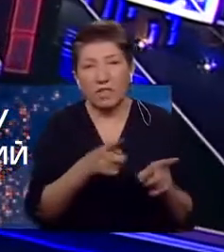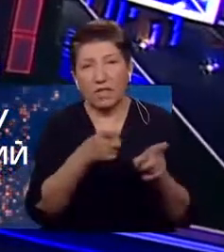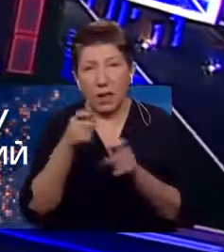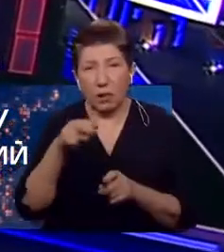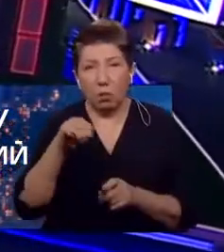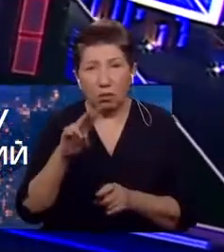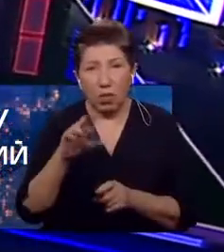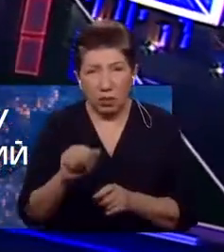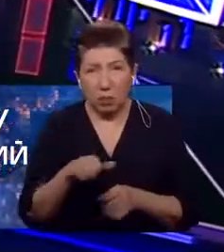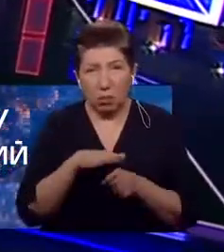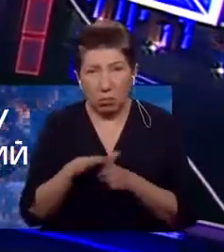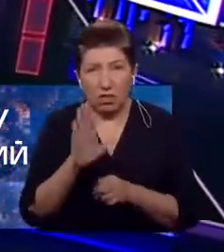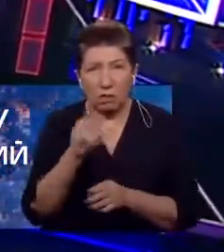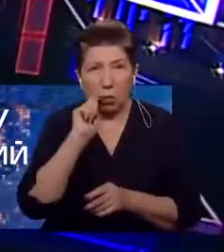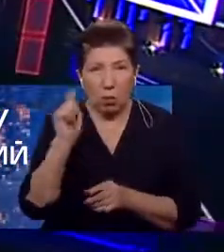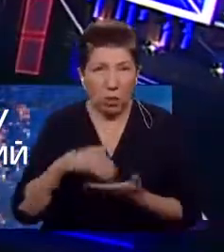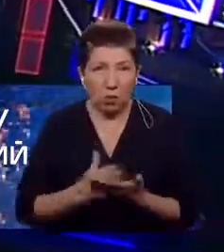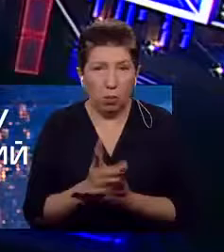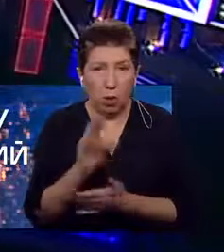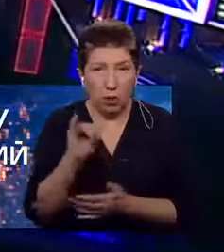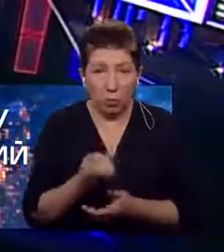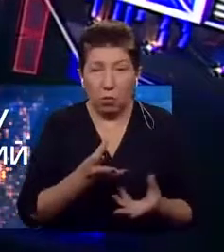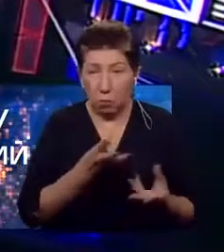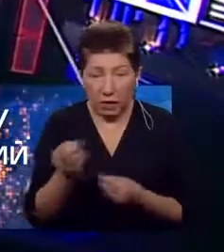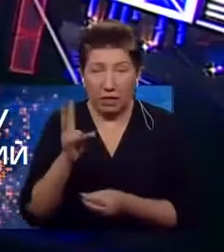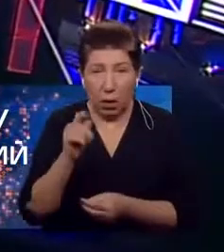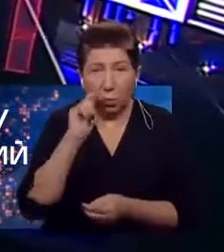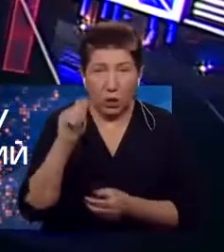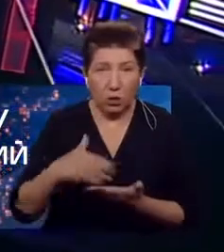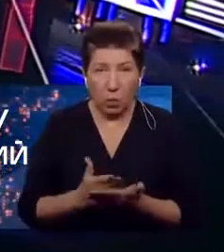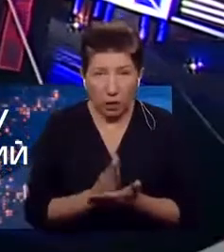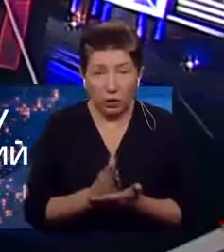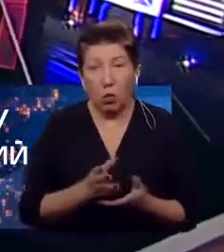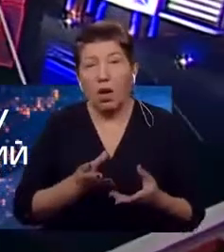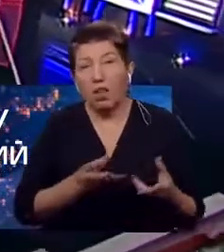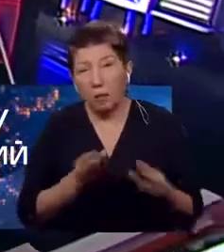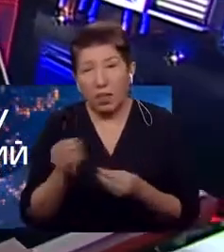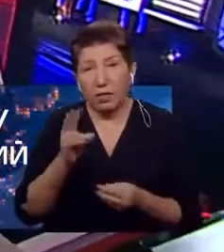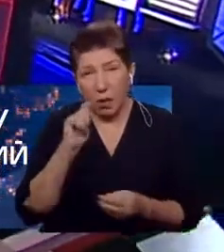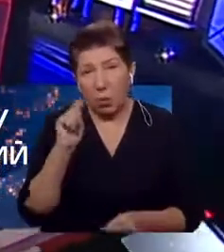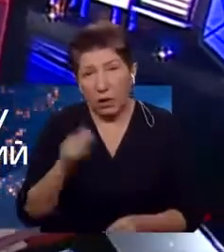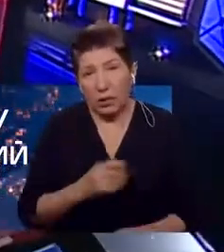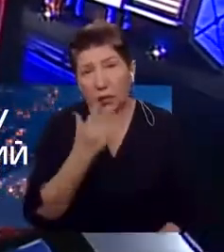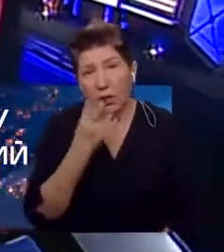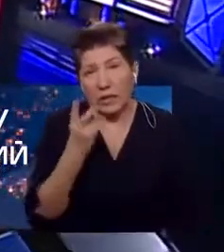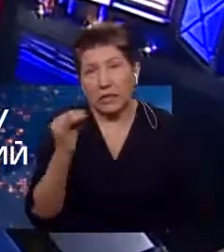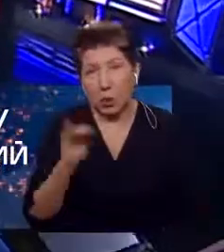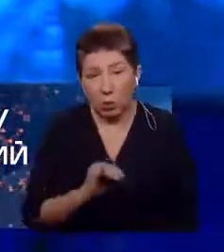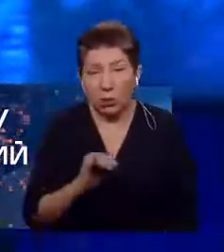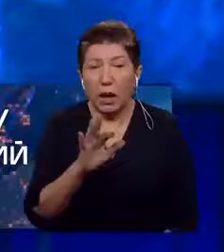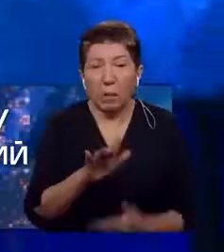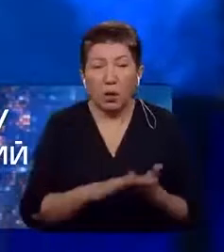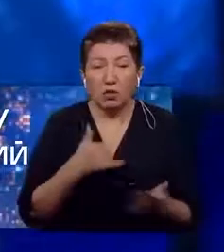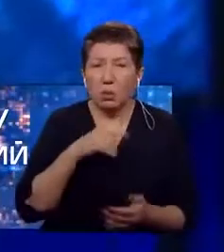Путіна повністю в українську політику, вплив на українську політику, вплив на Україну і на українську націю. Пробачте, у